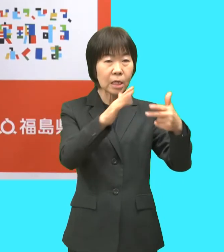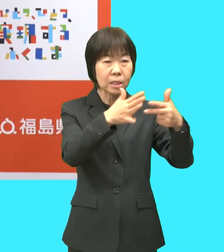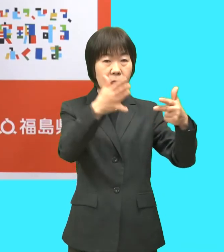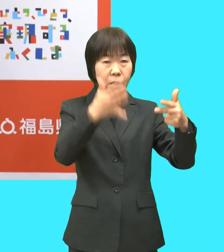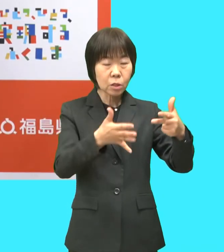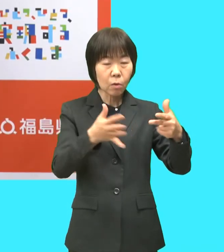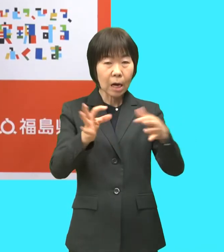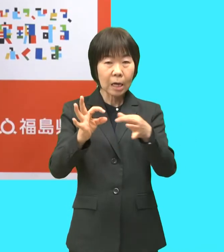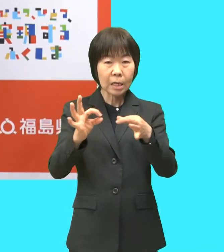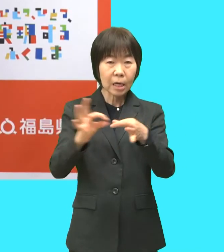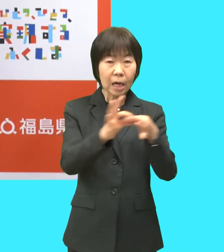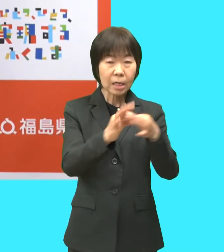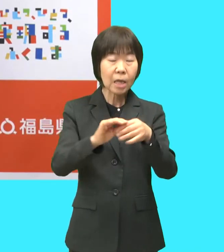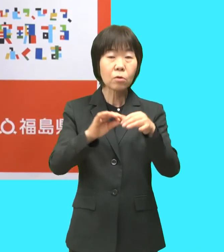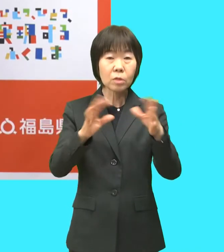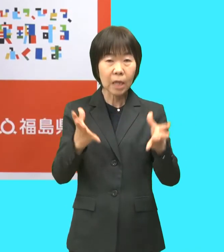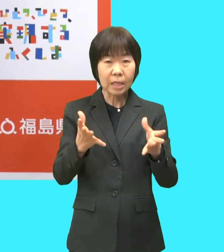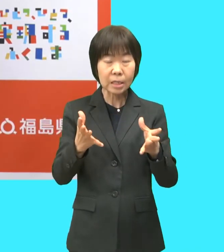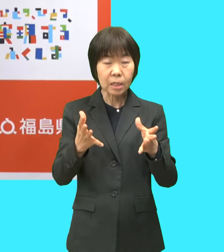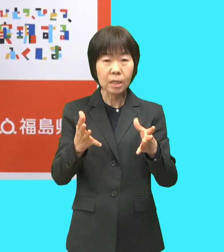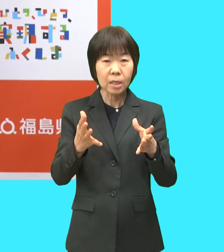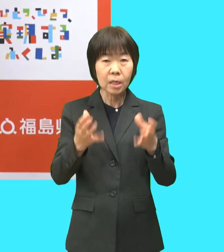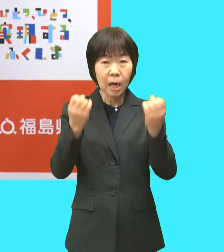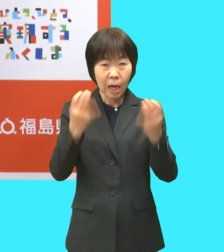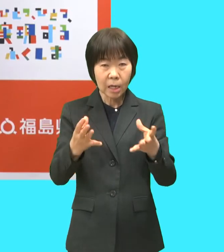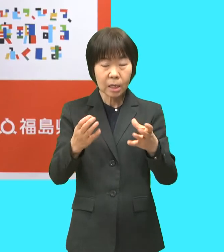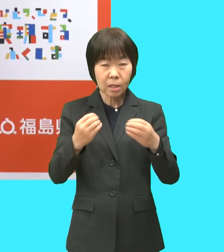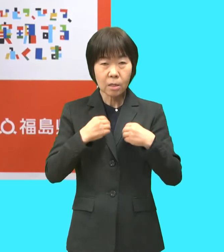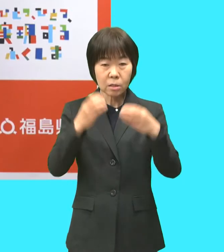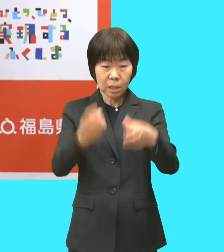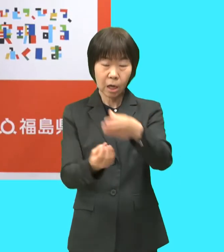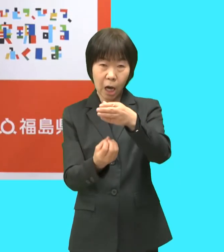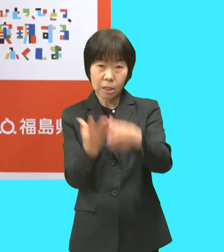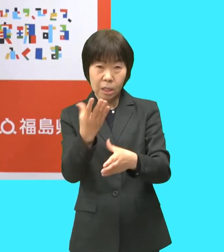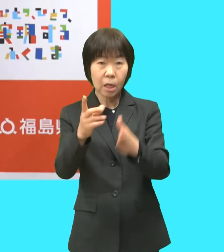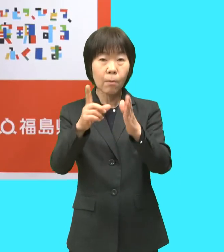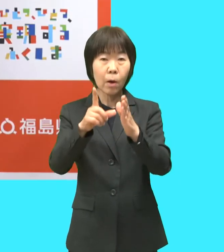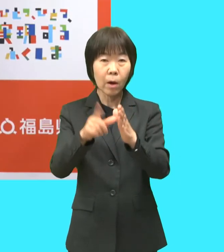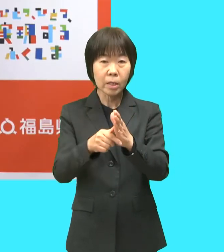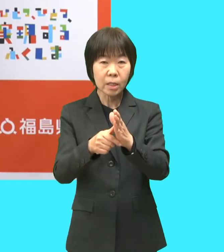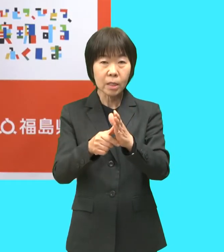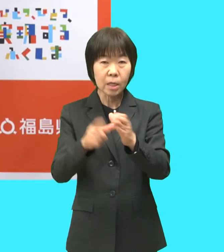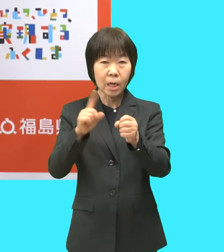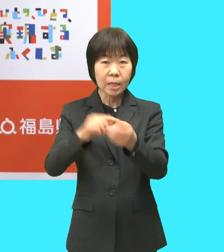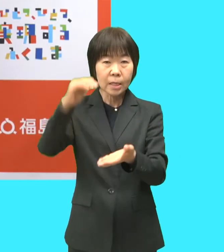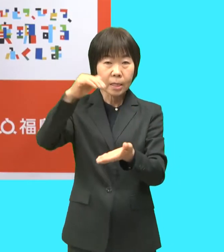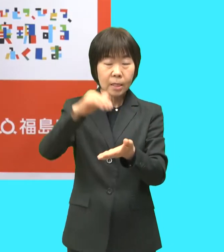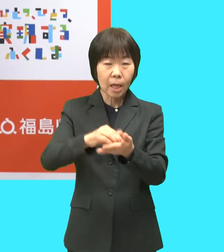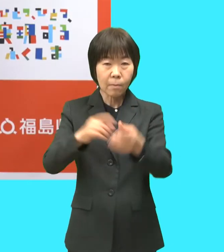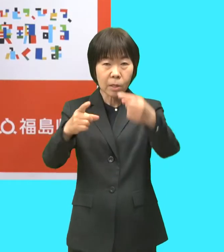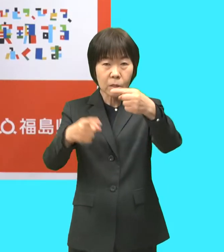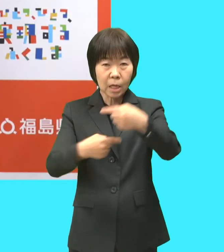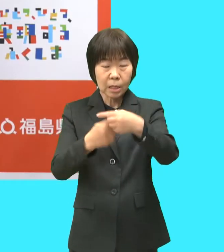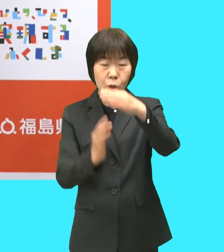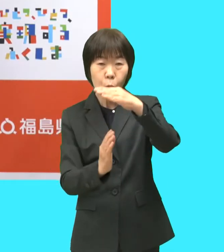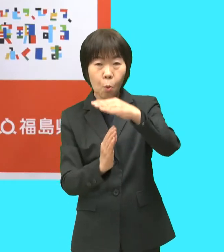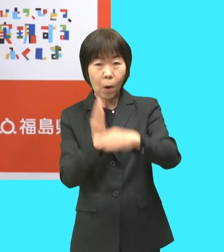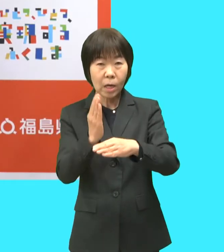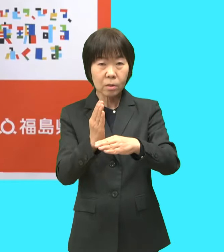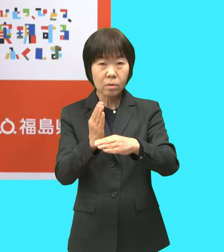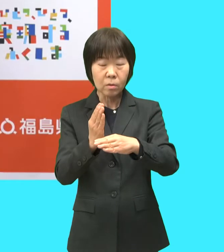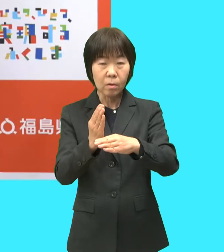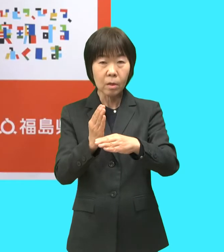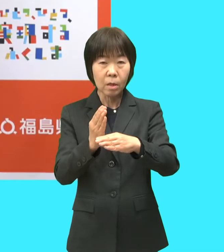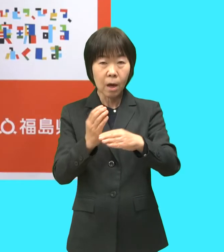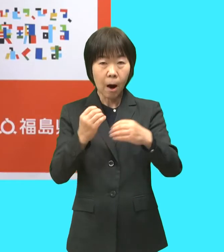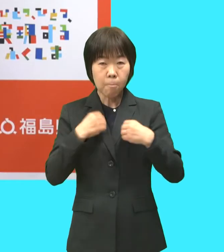連のない新たなクラスターが発生した場合、年末年始の際を超えるような爆発的